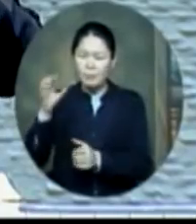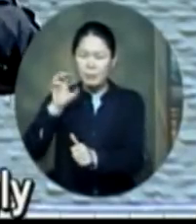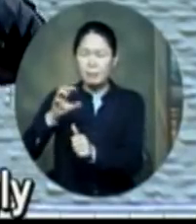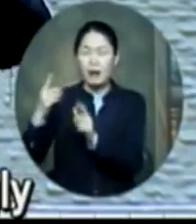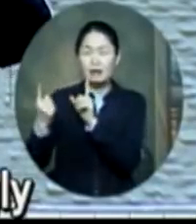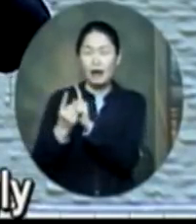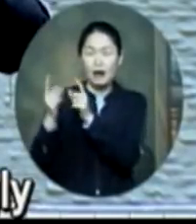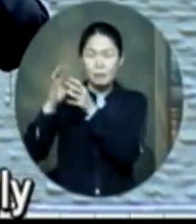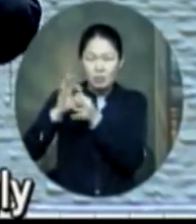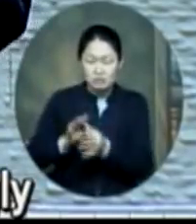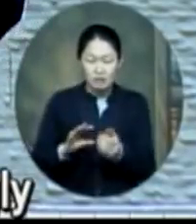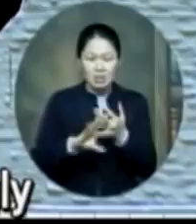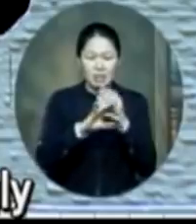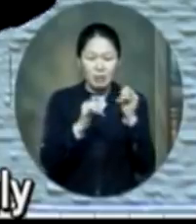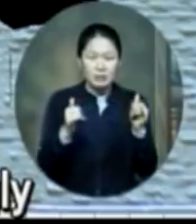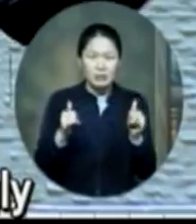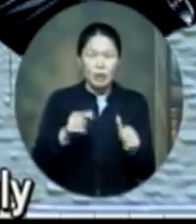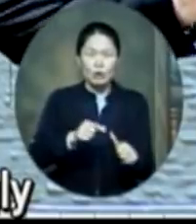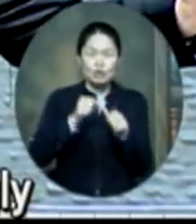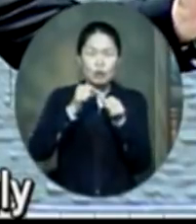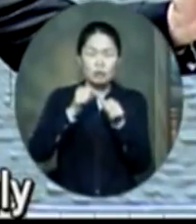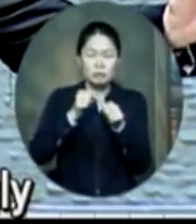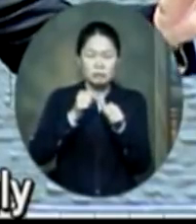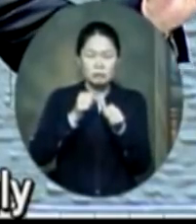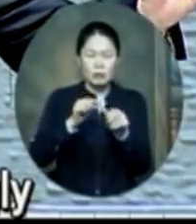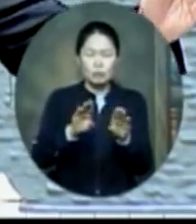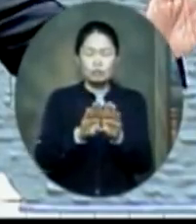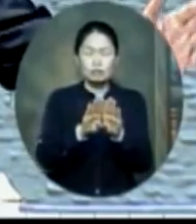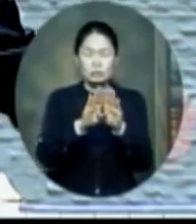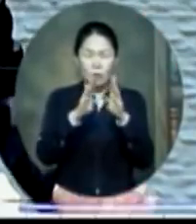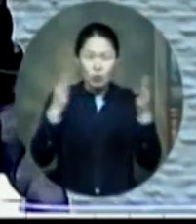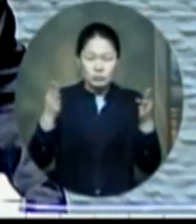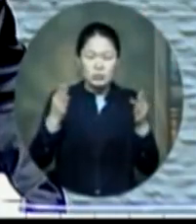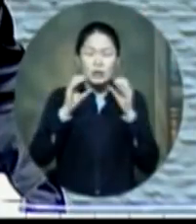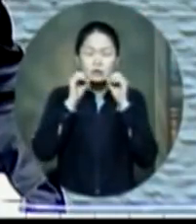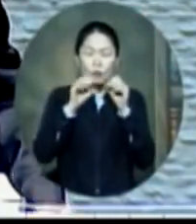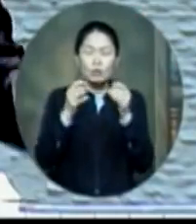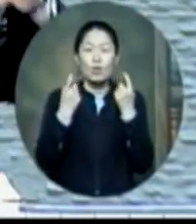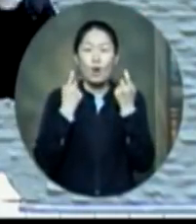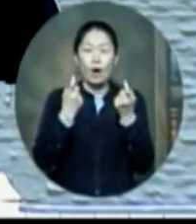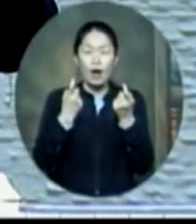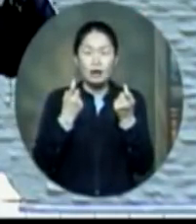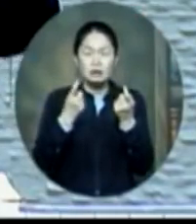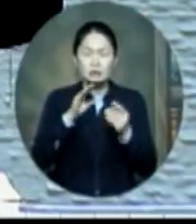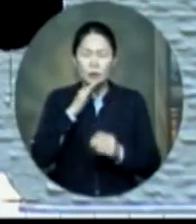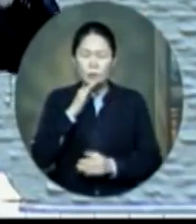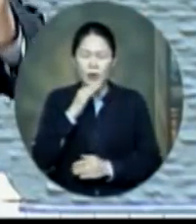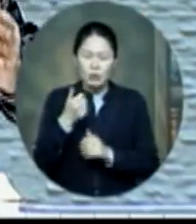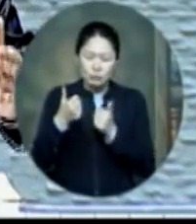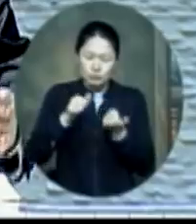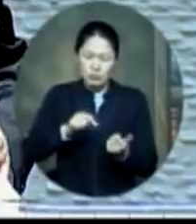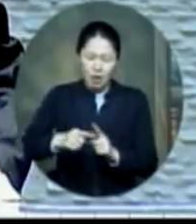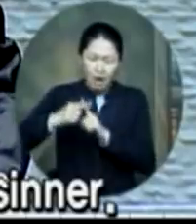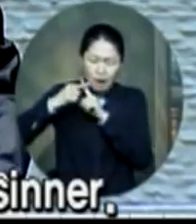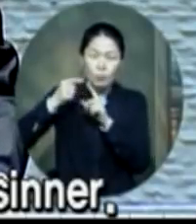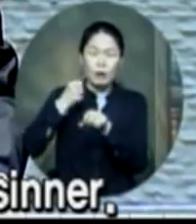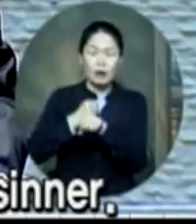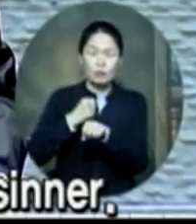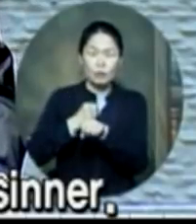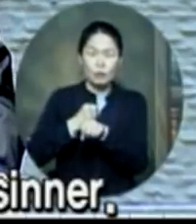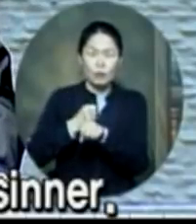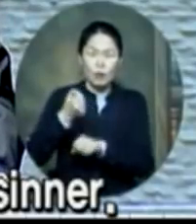하나님께서 이방인들에게 구원의 문을 놀라우게 열어주시는 이런 전도 여행을 죽을 고비를 몇 번씩 넘기면서